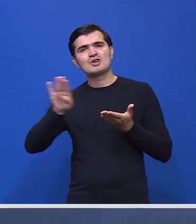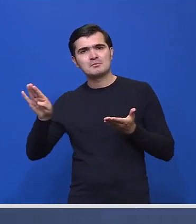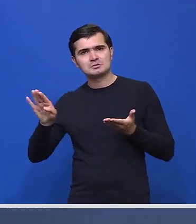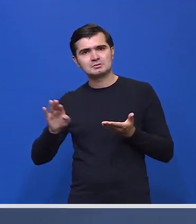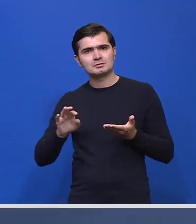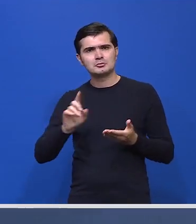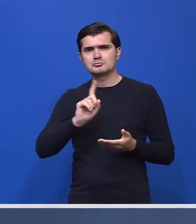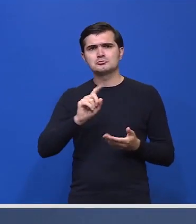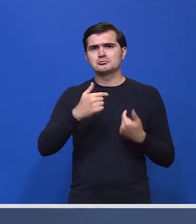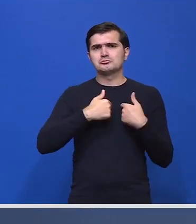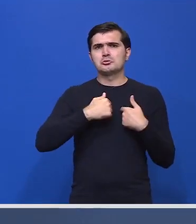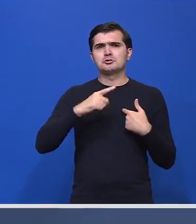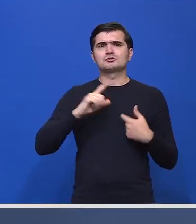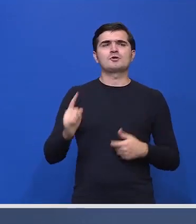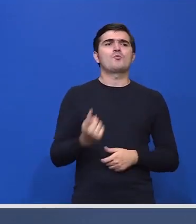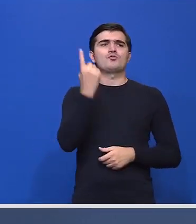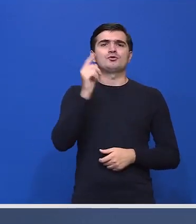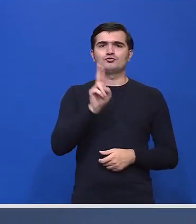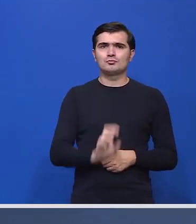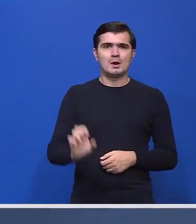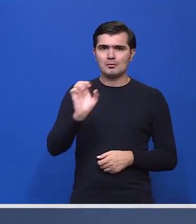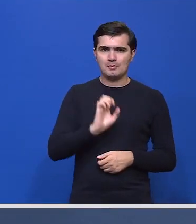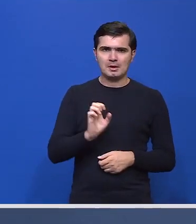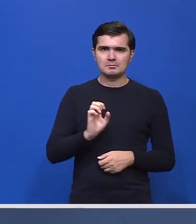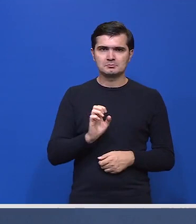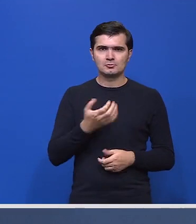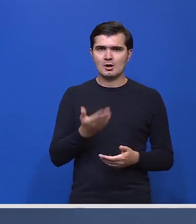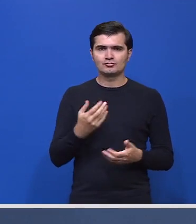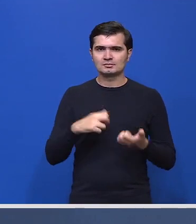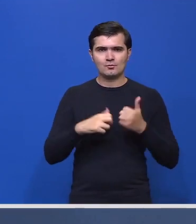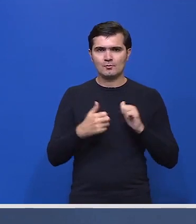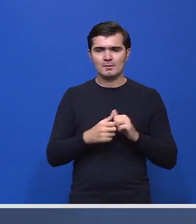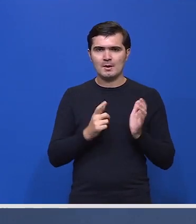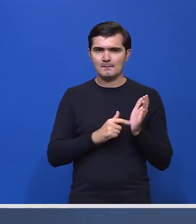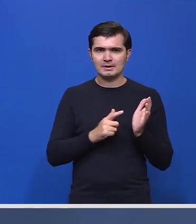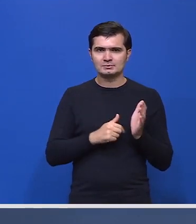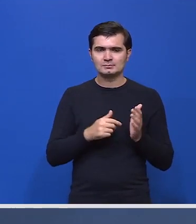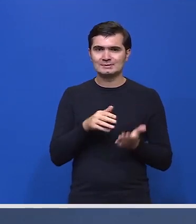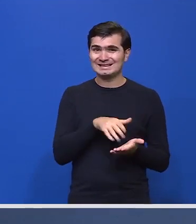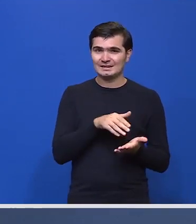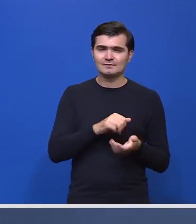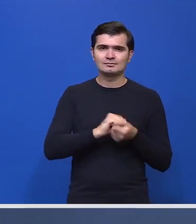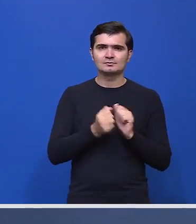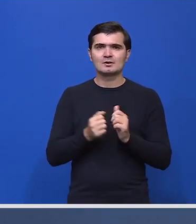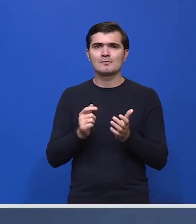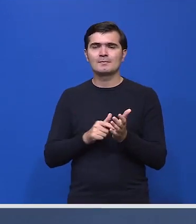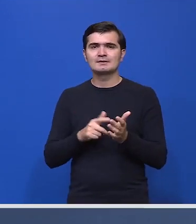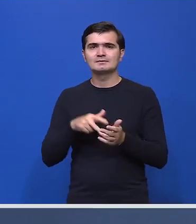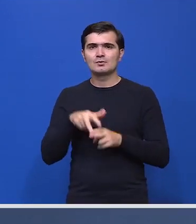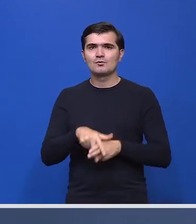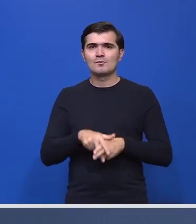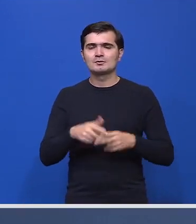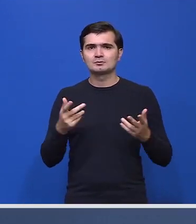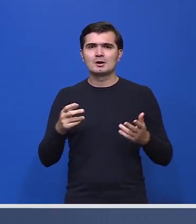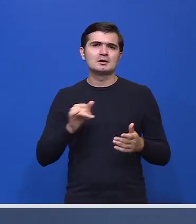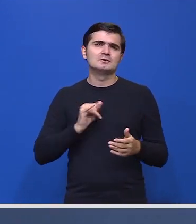suntem unici în Uniunea Europeană cu această problemă a pensiilor de serviciu sau pensii ocupaționale, indiferent